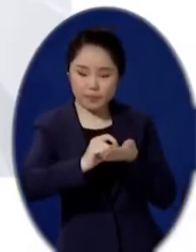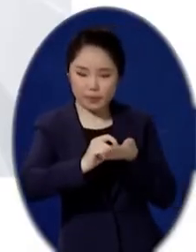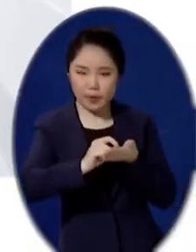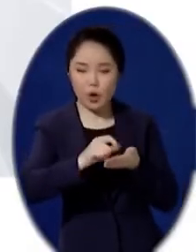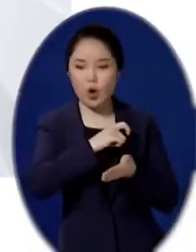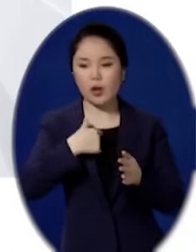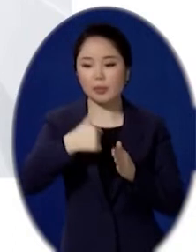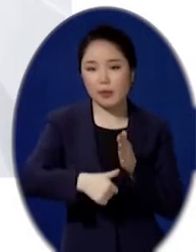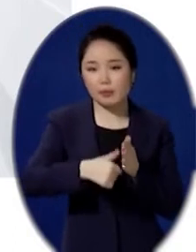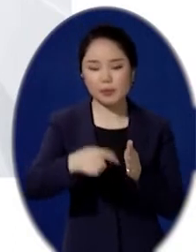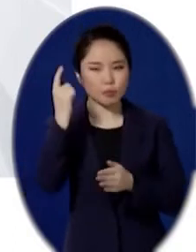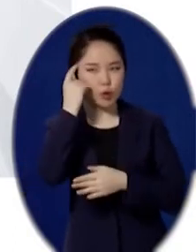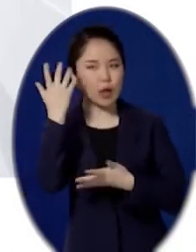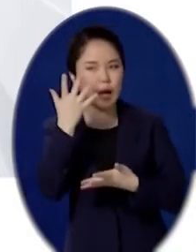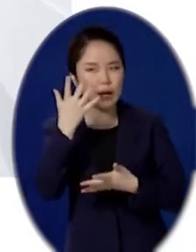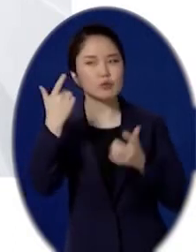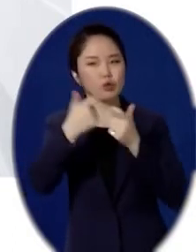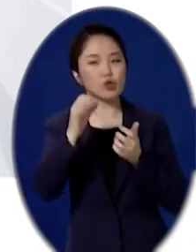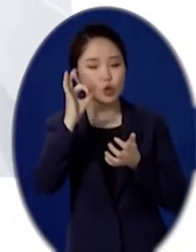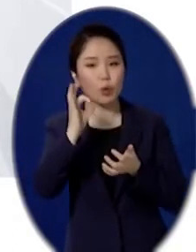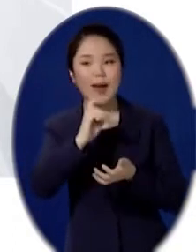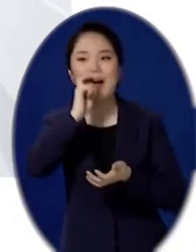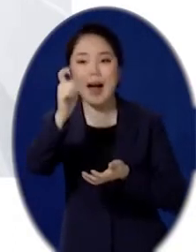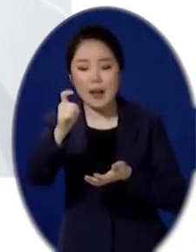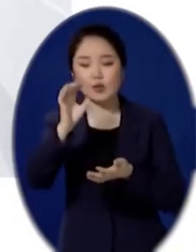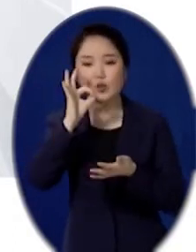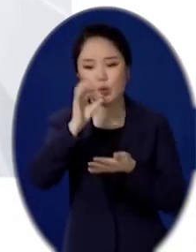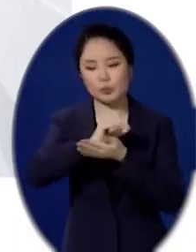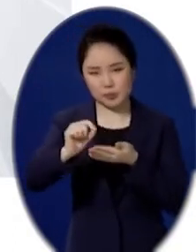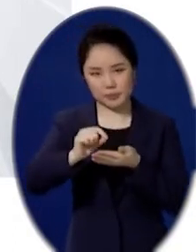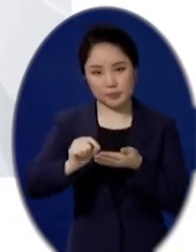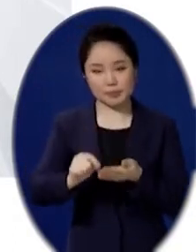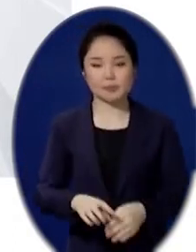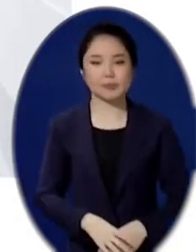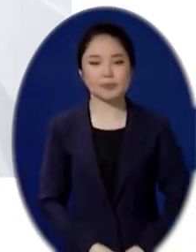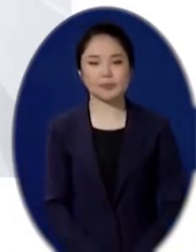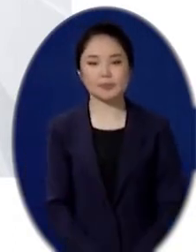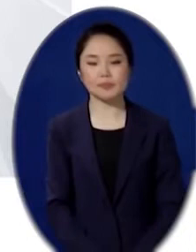бүхэн өөрийн бодож байгаагаар амьтдынхаа нэрийг алтаагүй зөв бичээрэй.